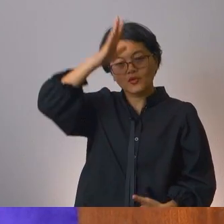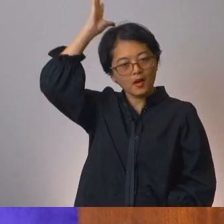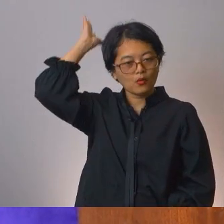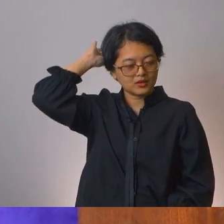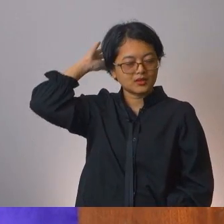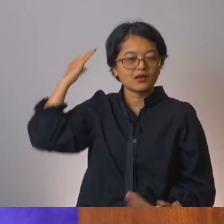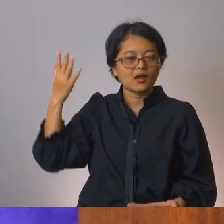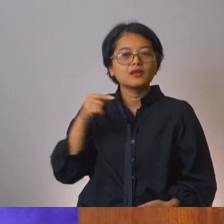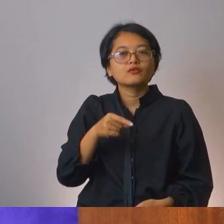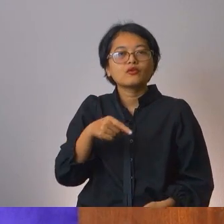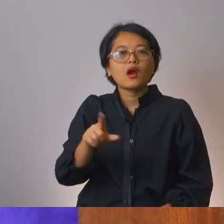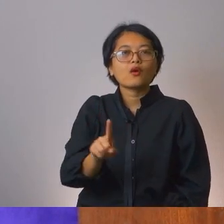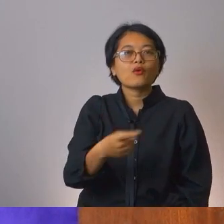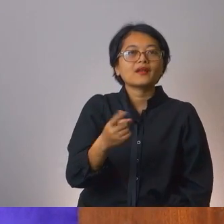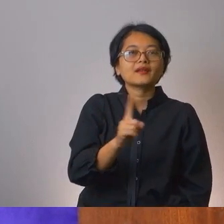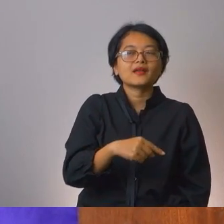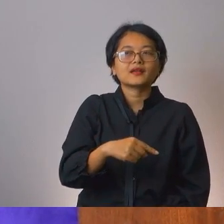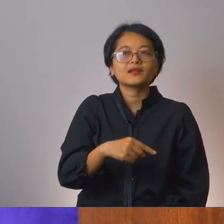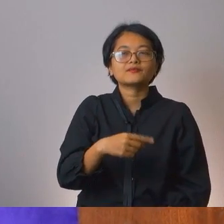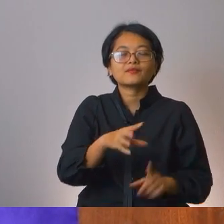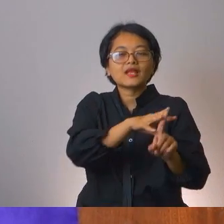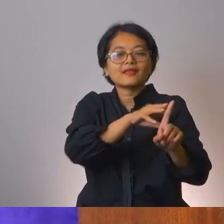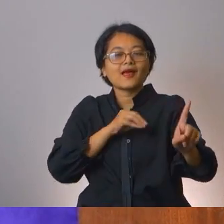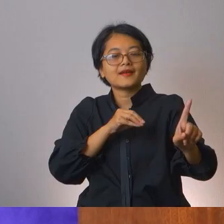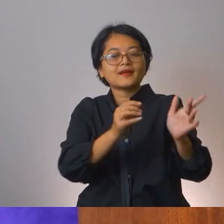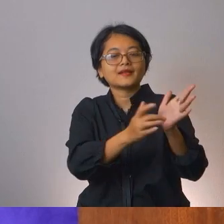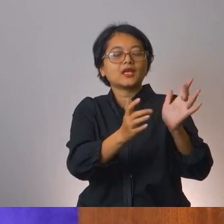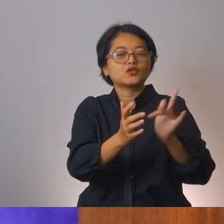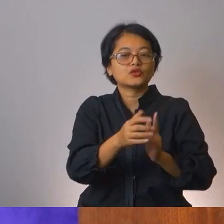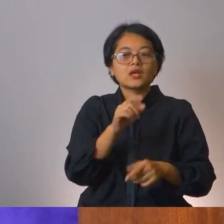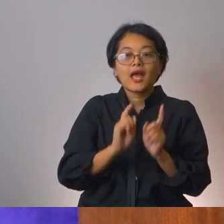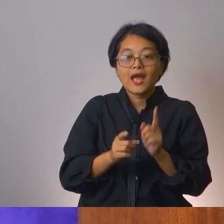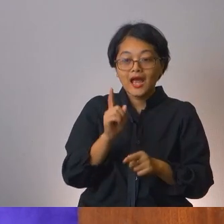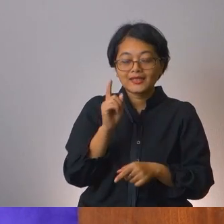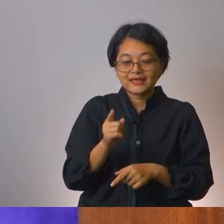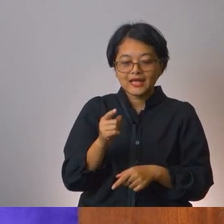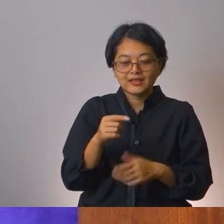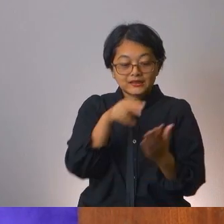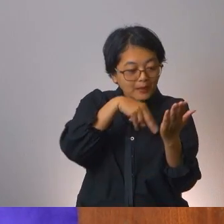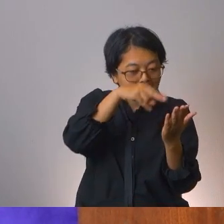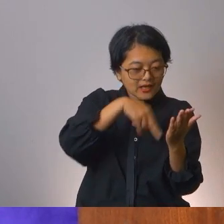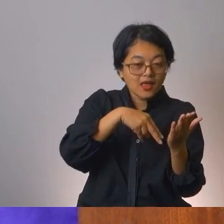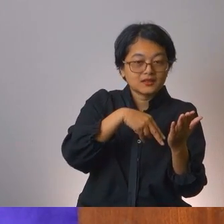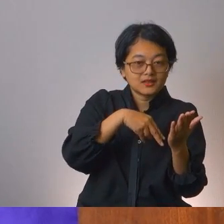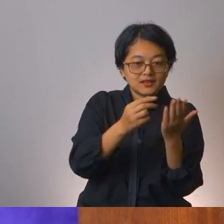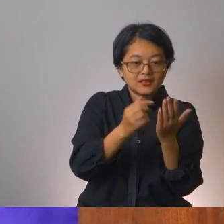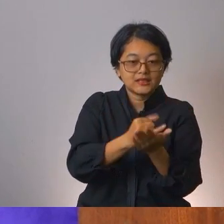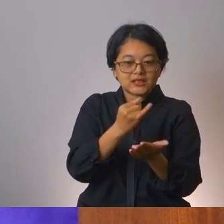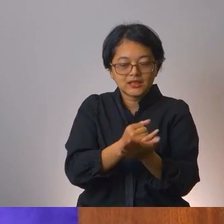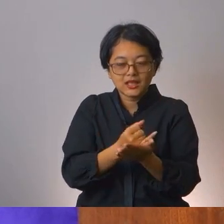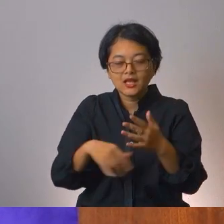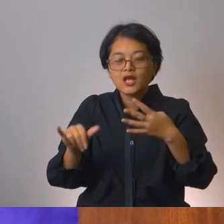Yesus lakukan. Sebab dalam Injil Yohanes pasal 15 ayat 13 berkata, tidak